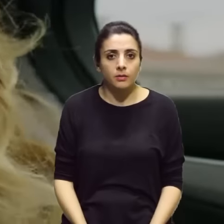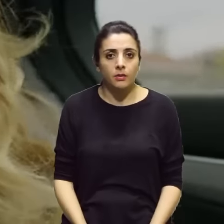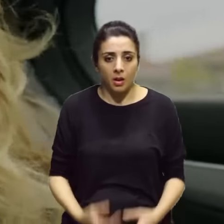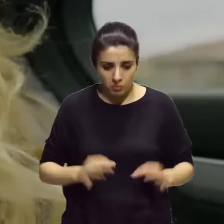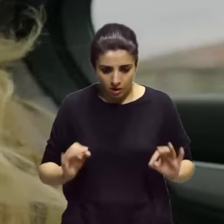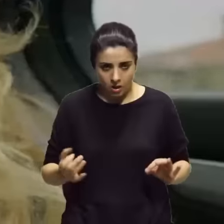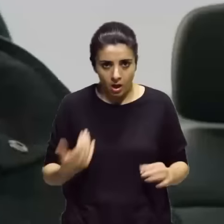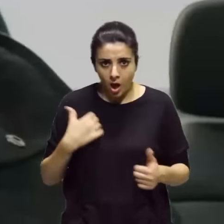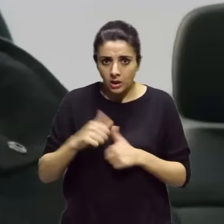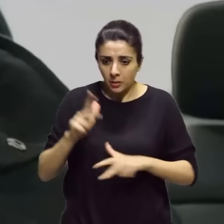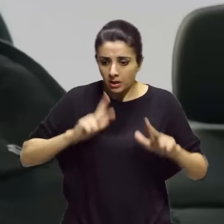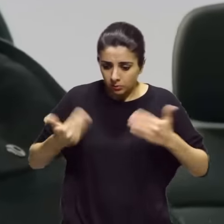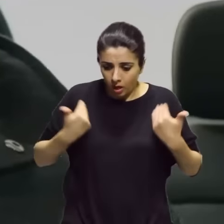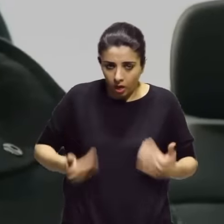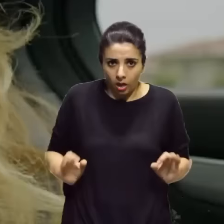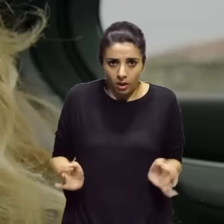Hala üstümde kocamın pijamaları var.